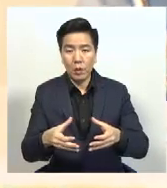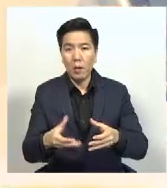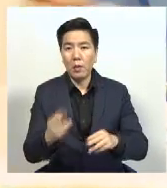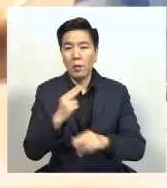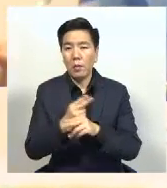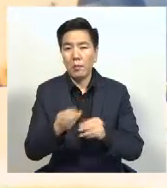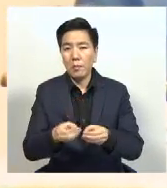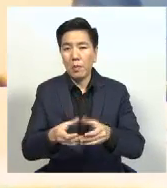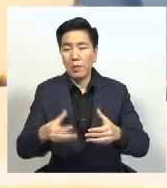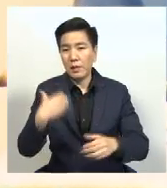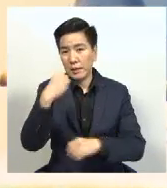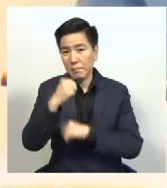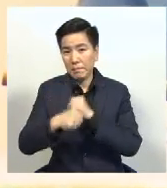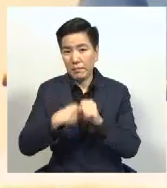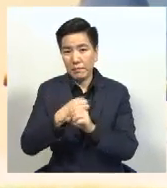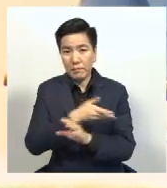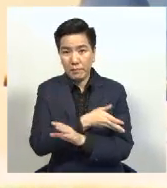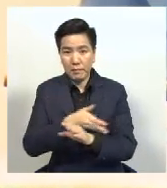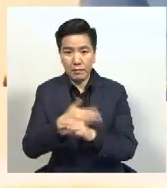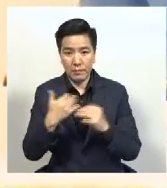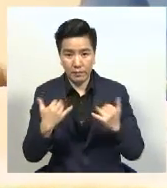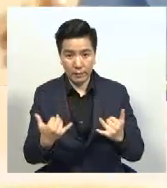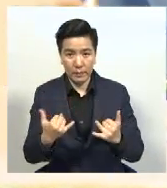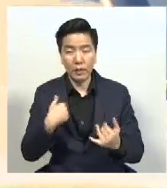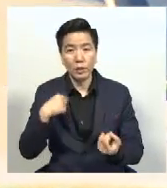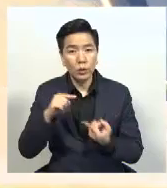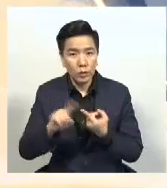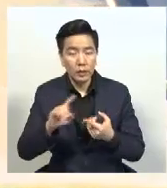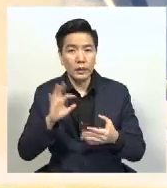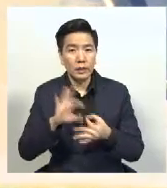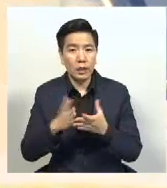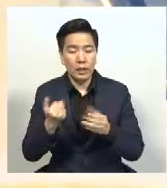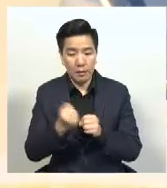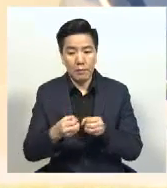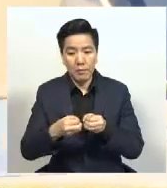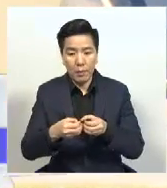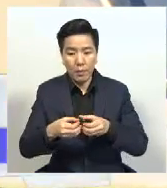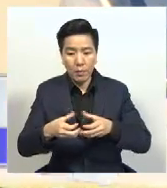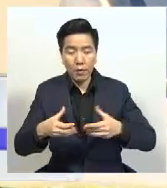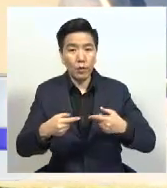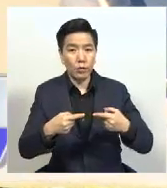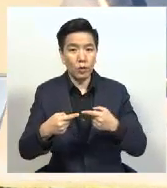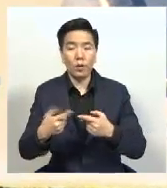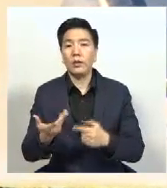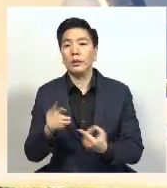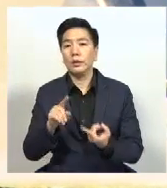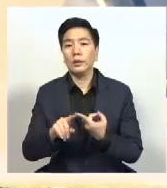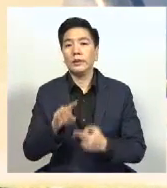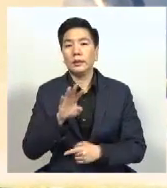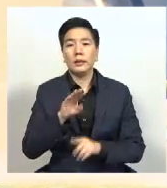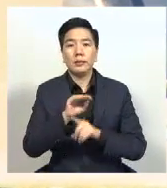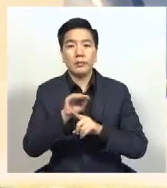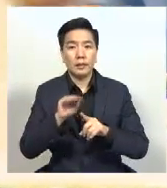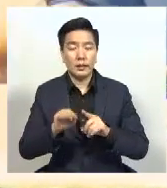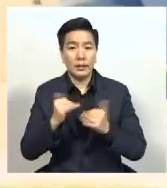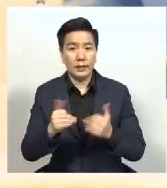วในช่วง10ปีที่ผ่านมาและมีการขยายตัวอย่างต่อเนื่องกว่าร้อยละ4ในขณะที่เ